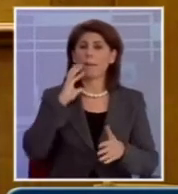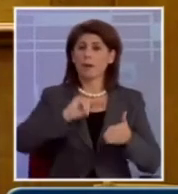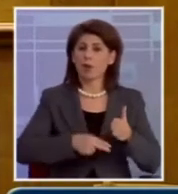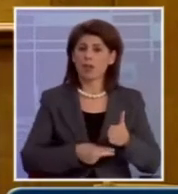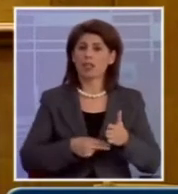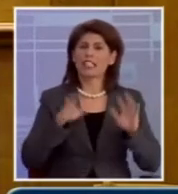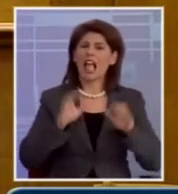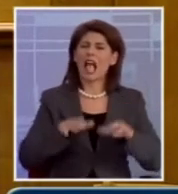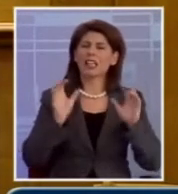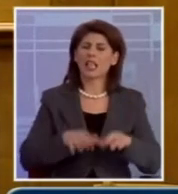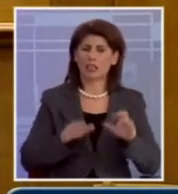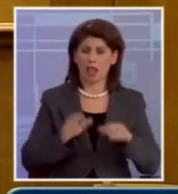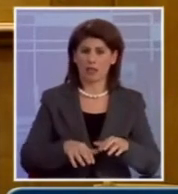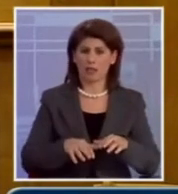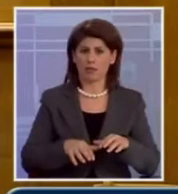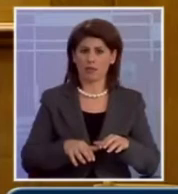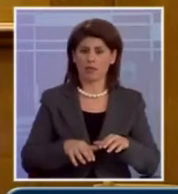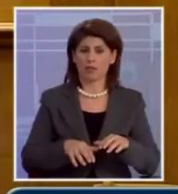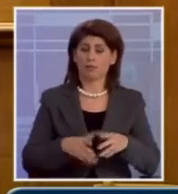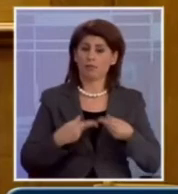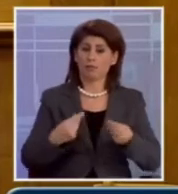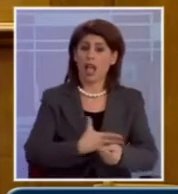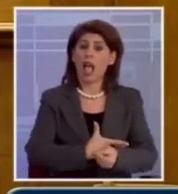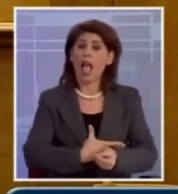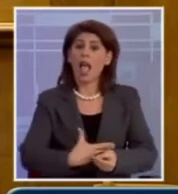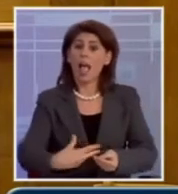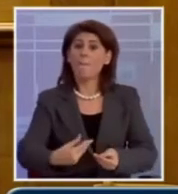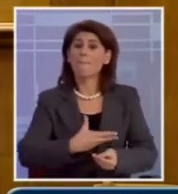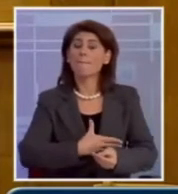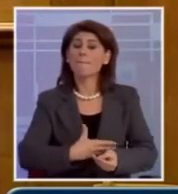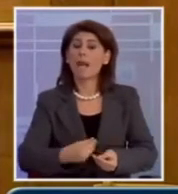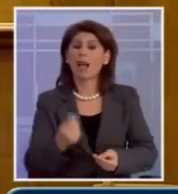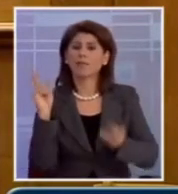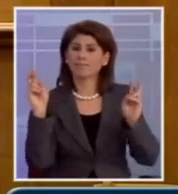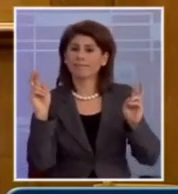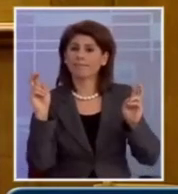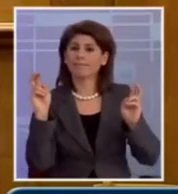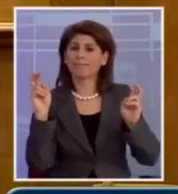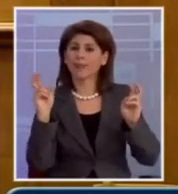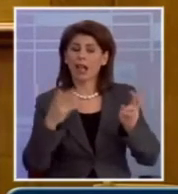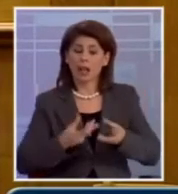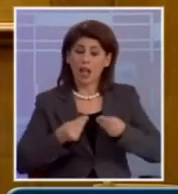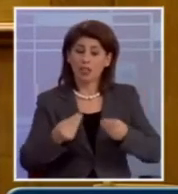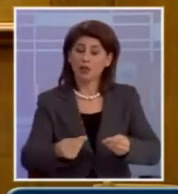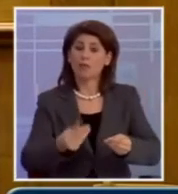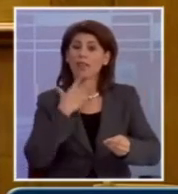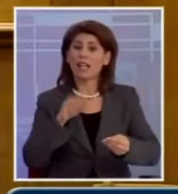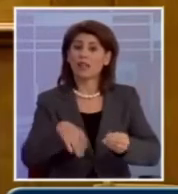μνημονιακής καταιγίδας. Να αιμοδοτήσουμε το σύστημα με νέο ανθρώπινο